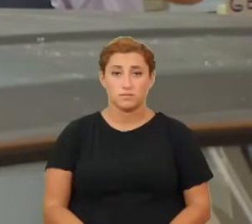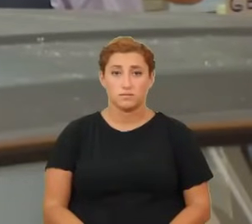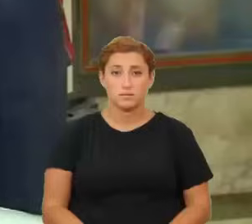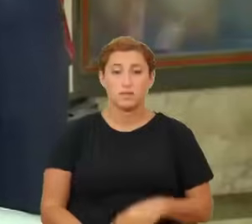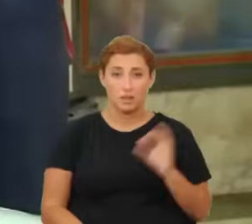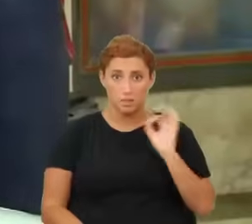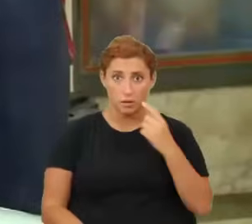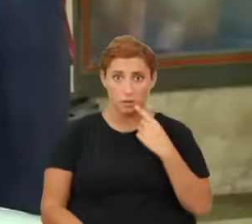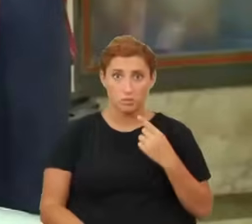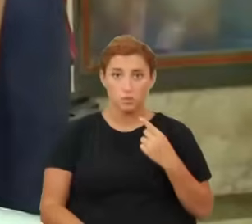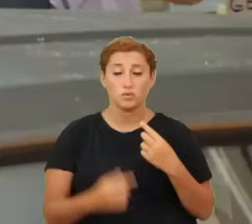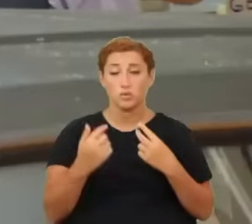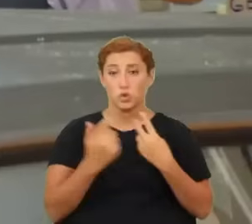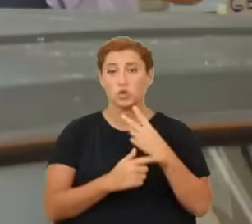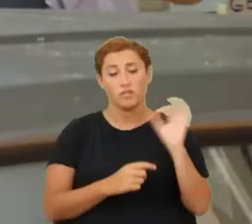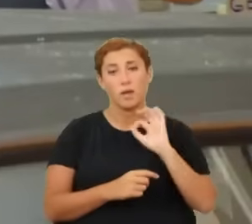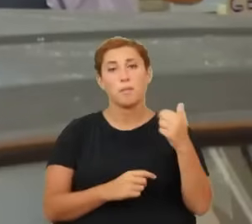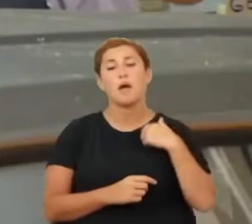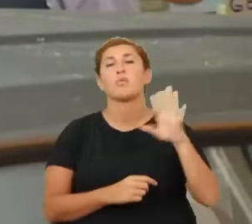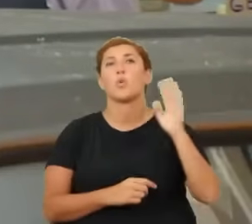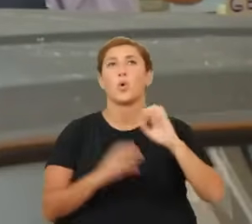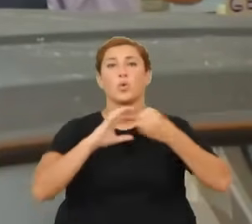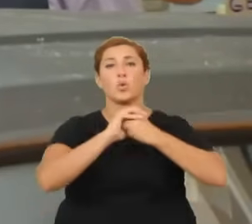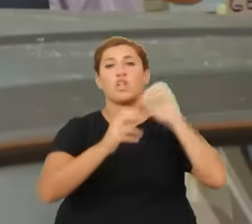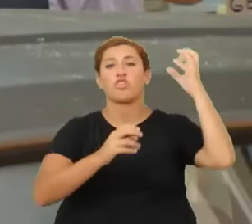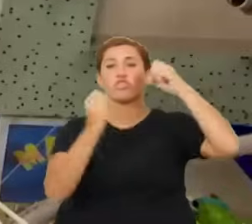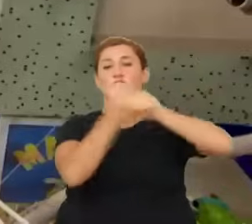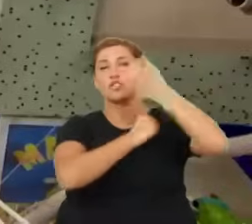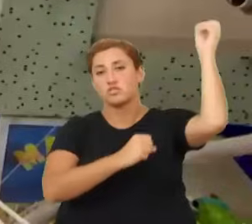He mi Yusuf? Tampon da düştü. Ben de dünyaya göktaşı çarptı zannettim.